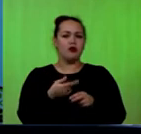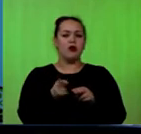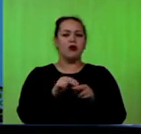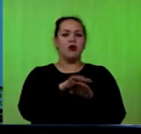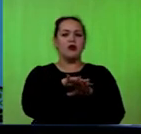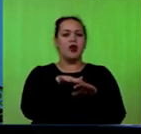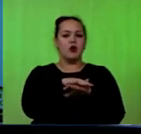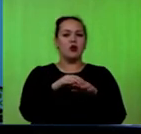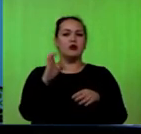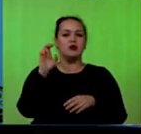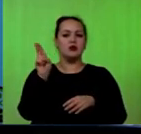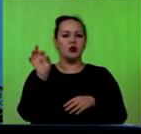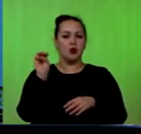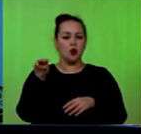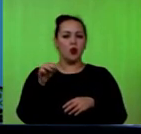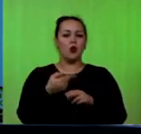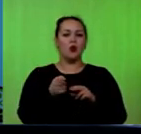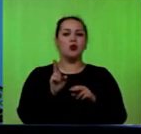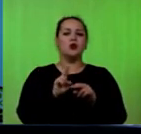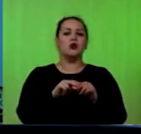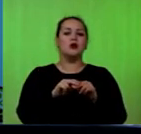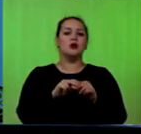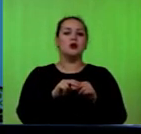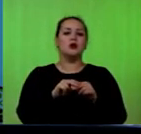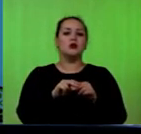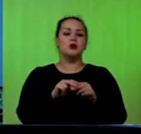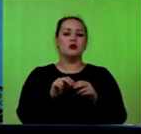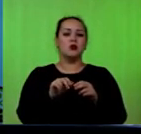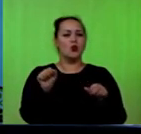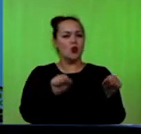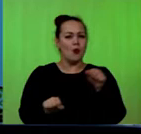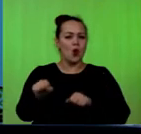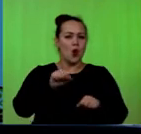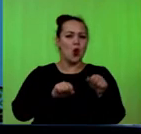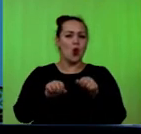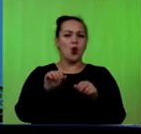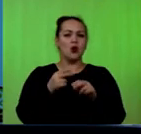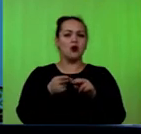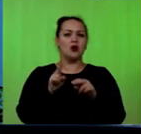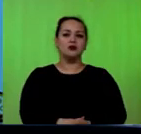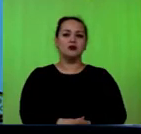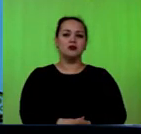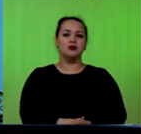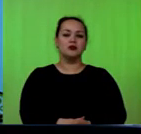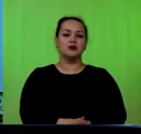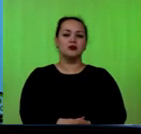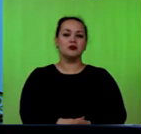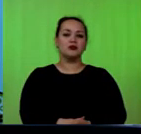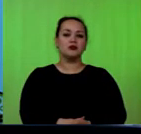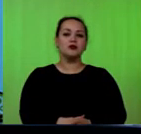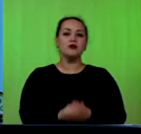народный сход хаша это уборка х шар это обычаи молодцы